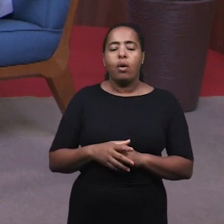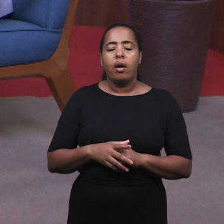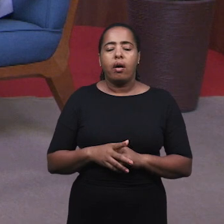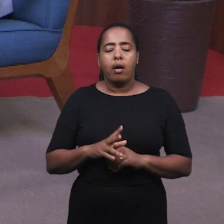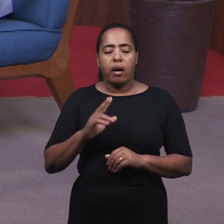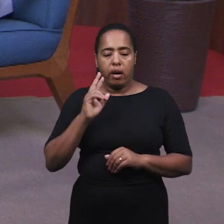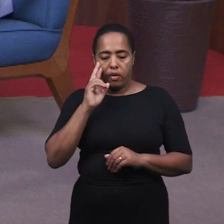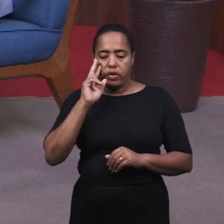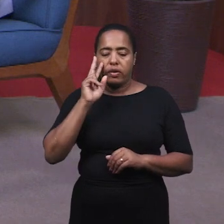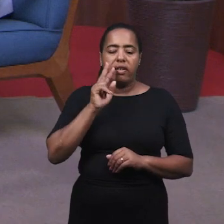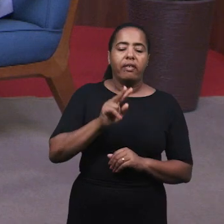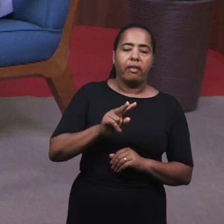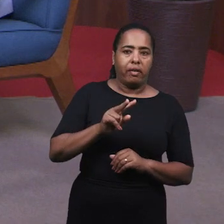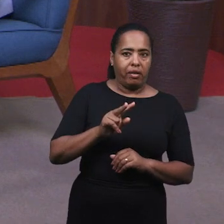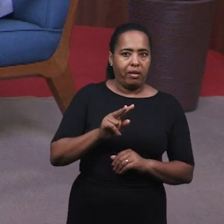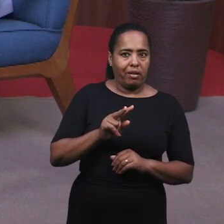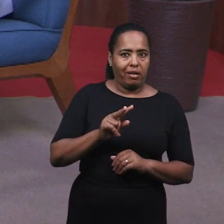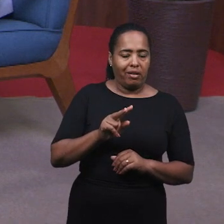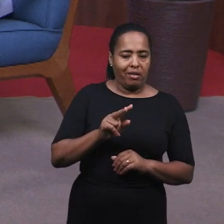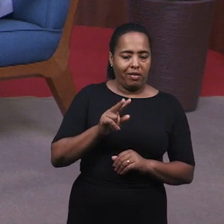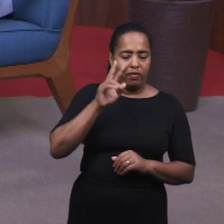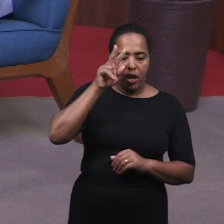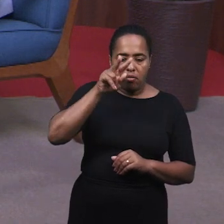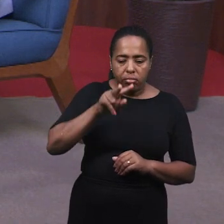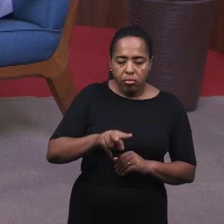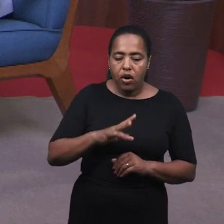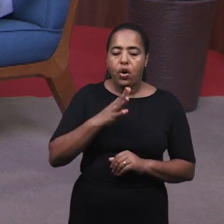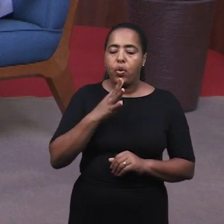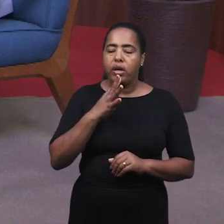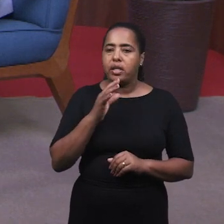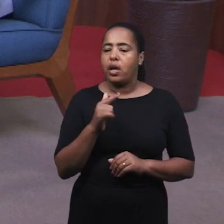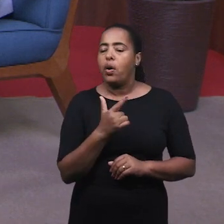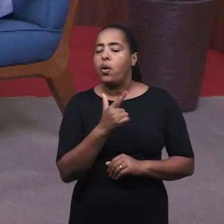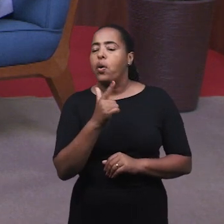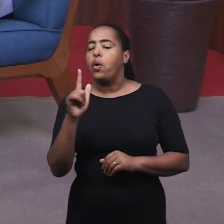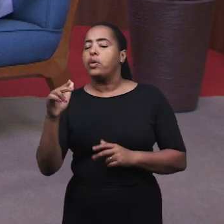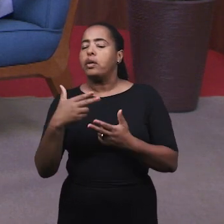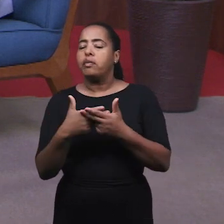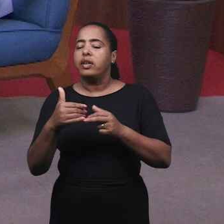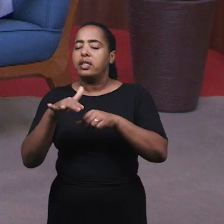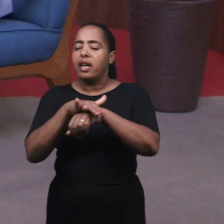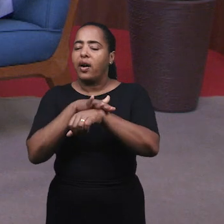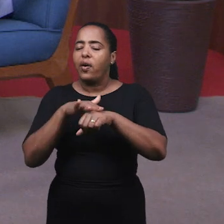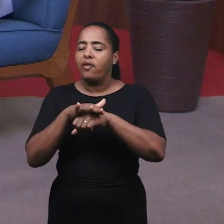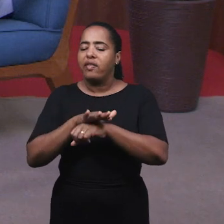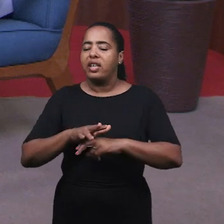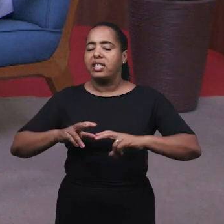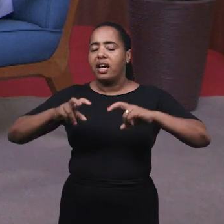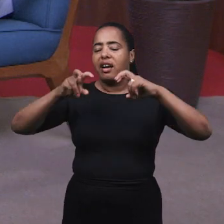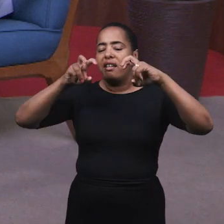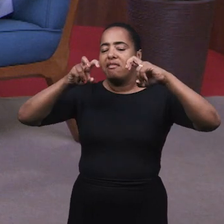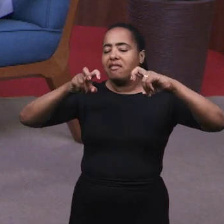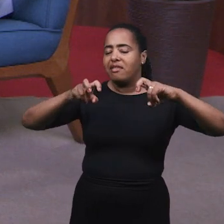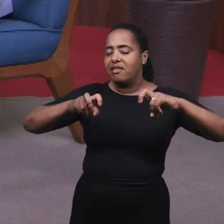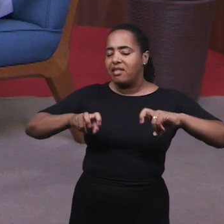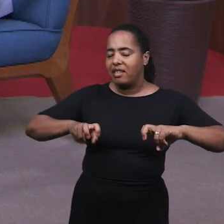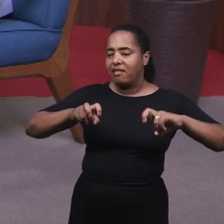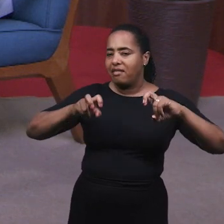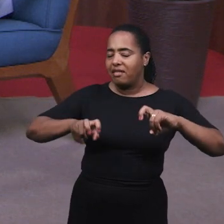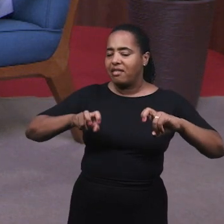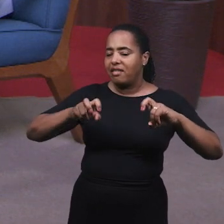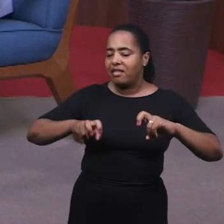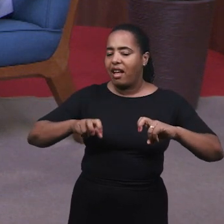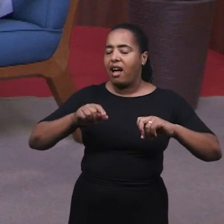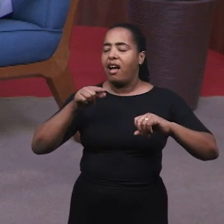connue, et vous allez lire. Ça, c'est une chose. Une autre chose, c'est de parler à cette personne, m'asseoir avec